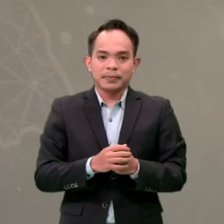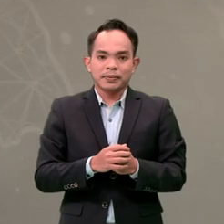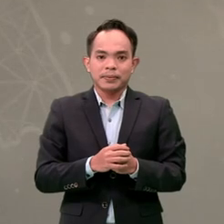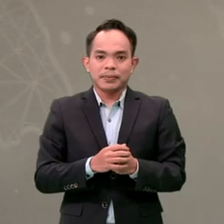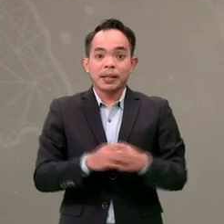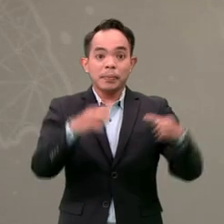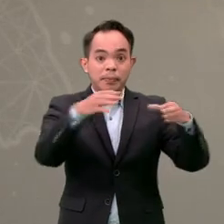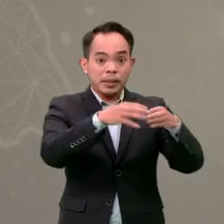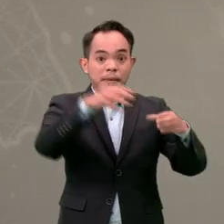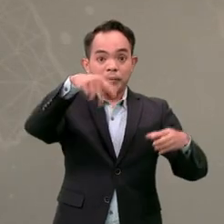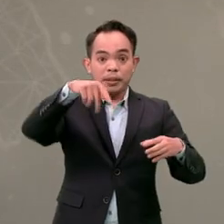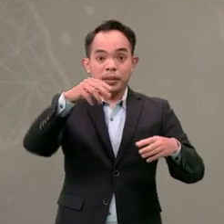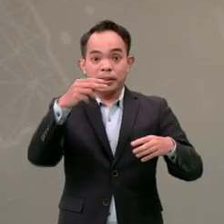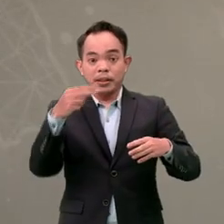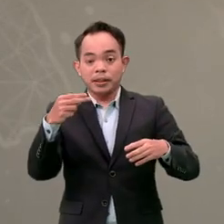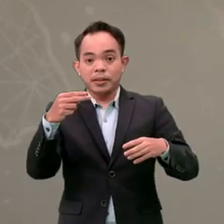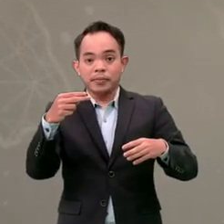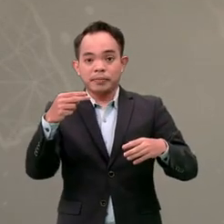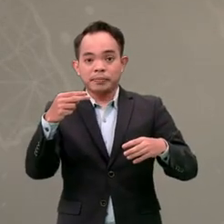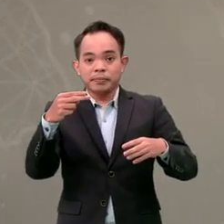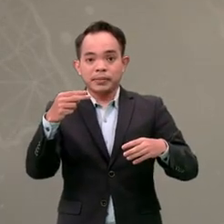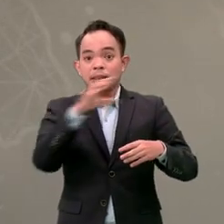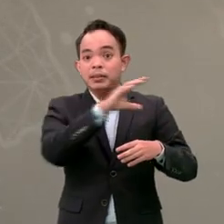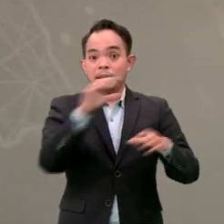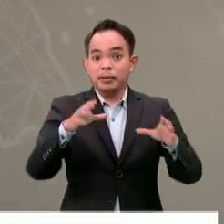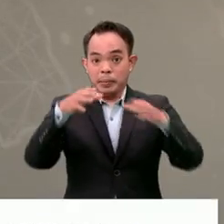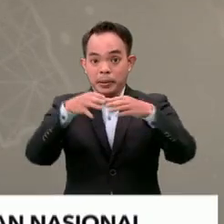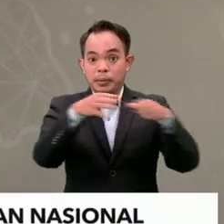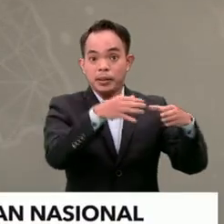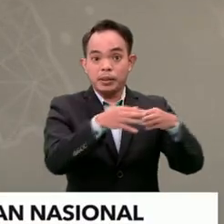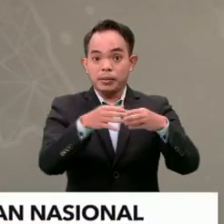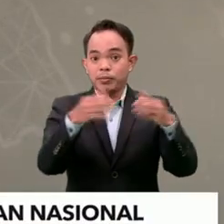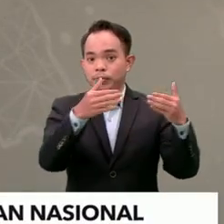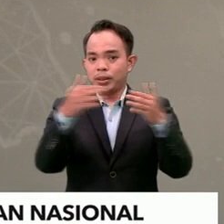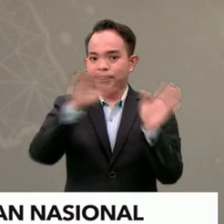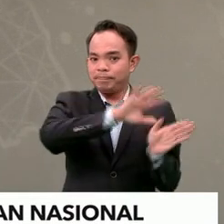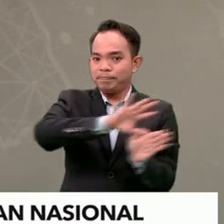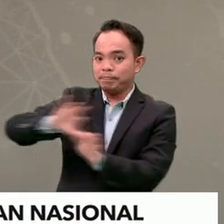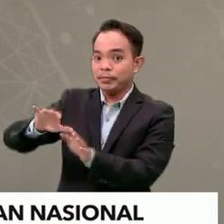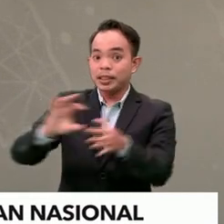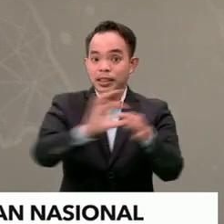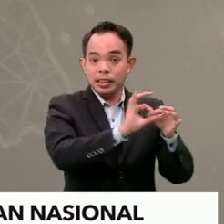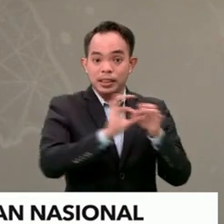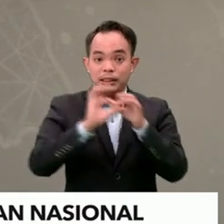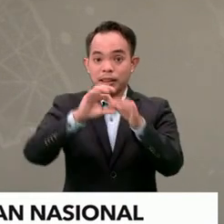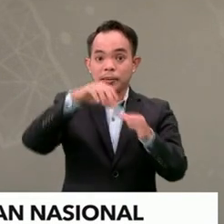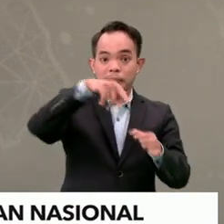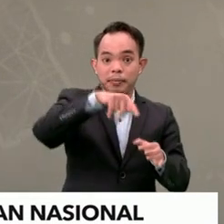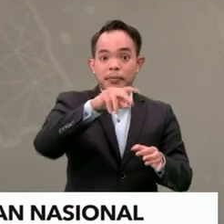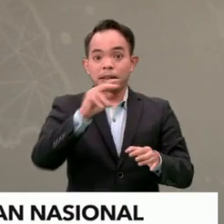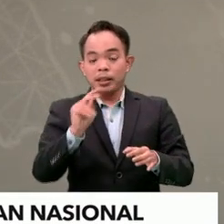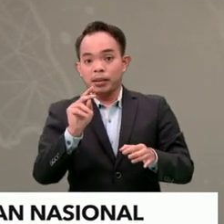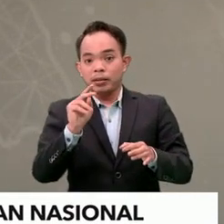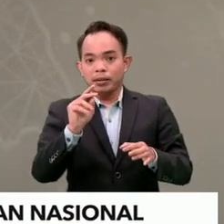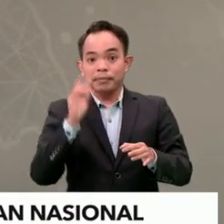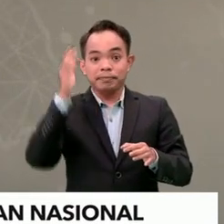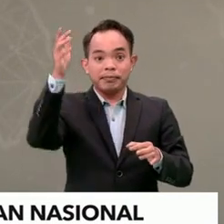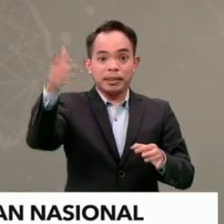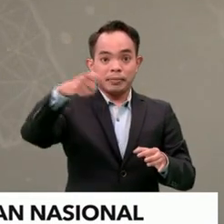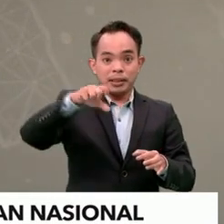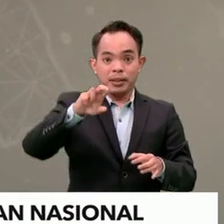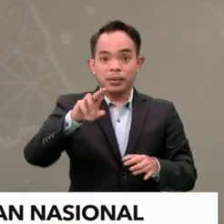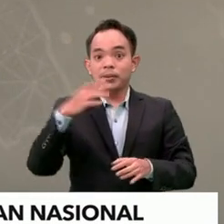Hai pasti komponen paket harapan partai amanah menjadi party seterusnya yang menolak kerjasama dengan perikatan nasional menjelang